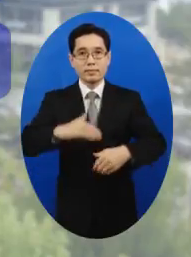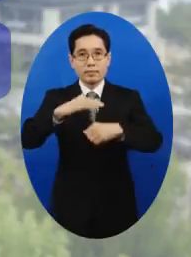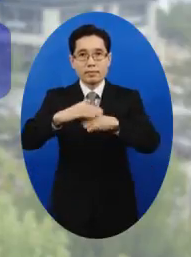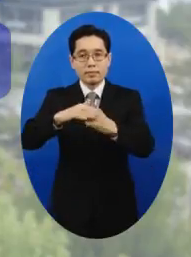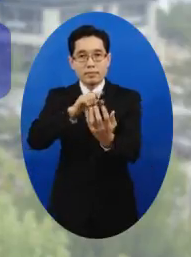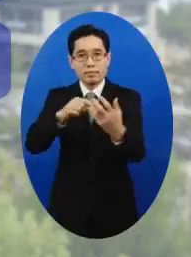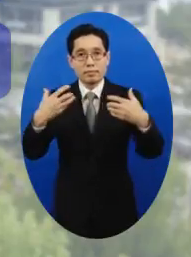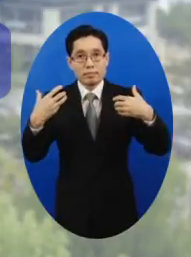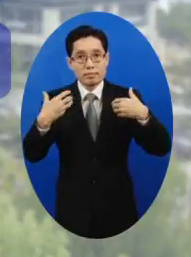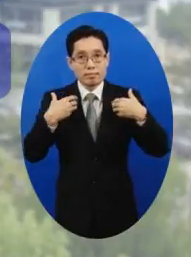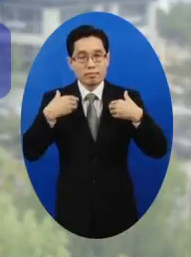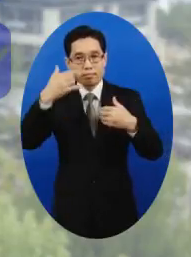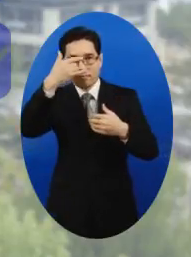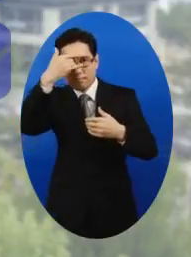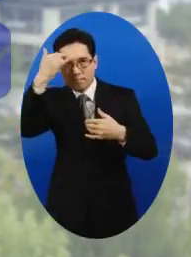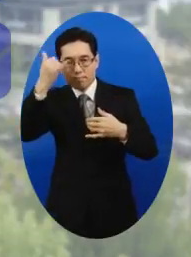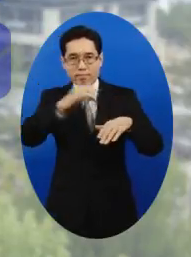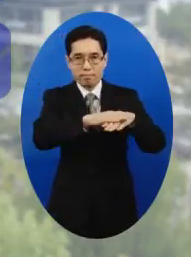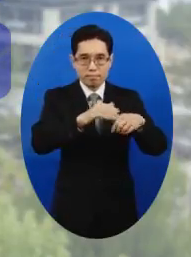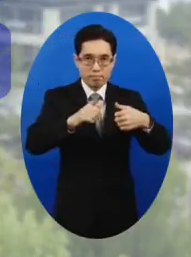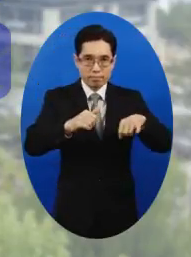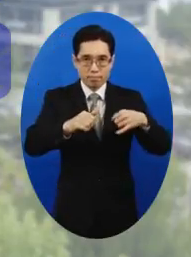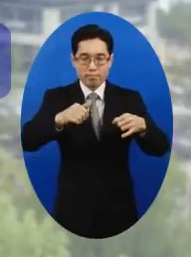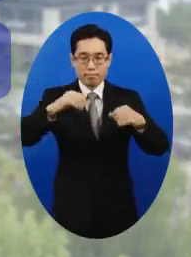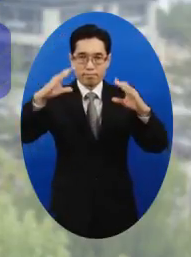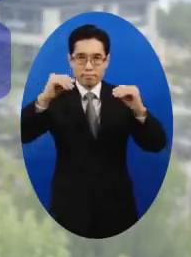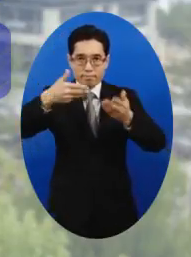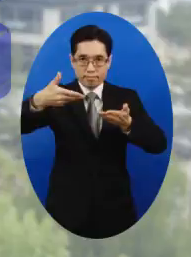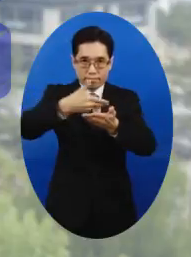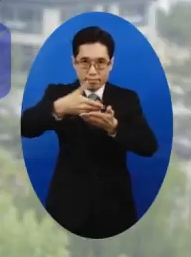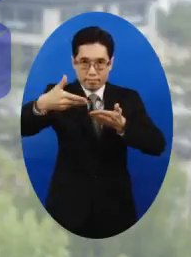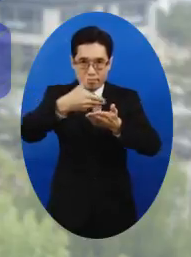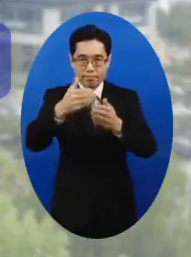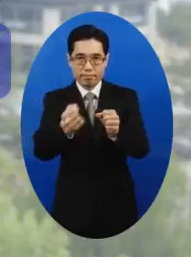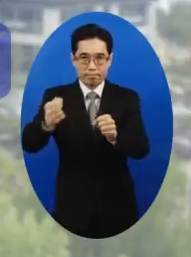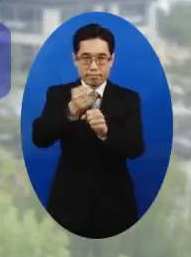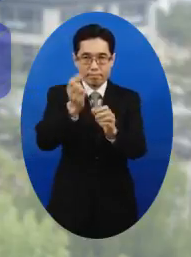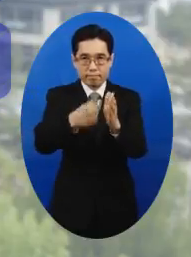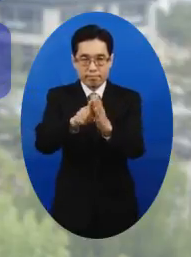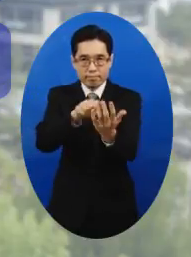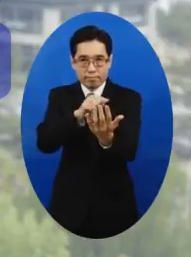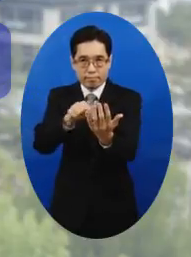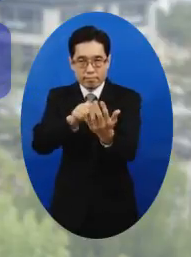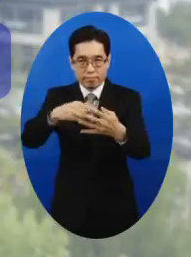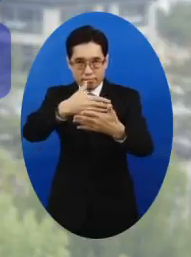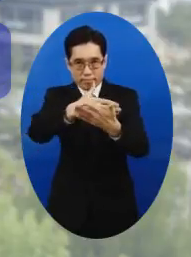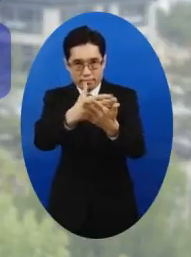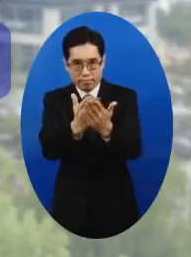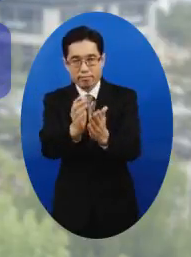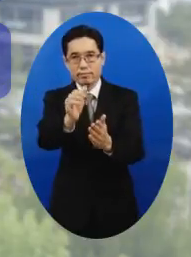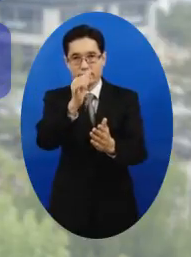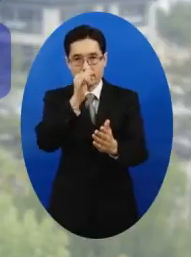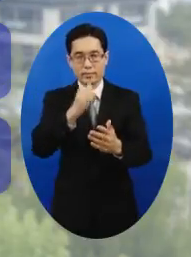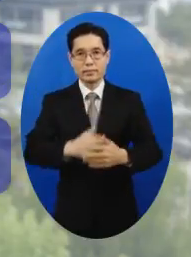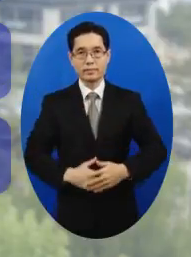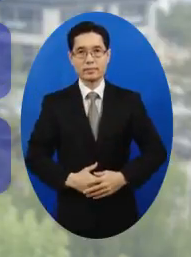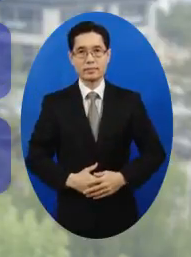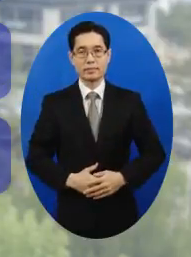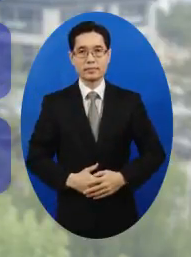대구시 교육청이 조부모와 손주가 늬 소통과 관계 회복을 위한 다양한 프로그램을 연중 실시 합니다